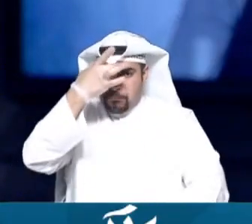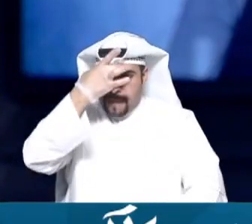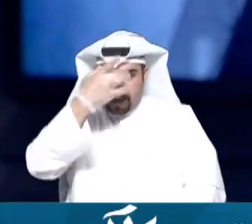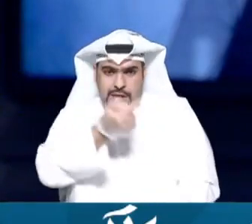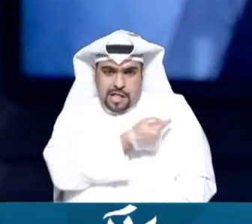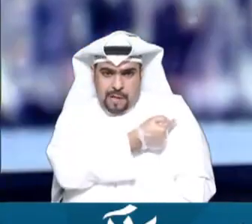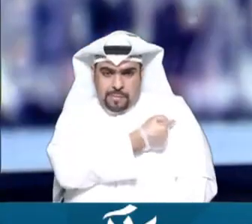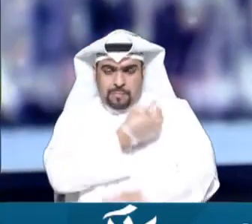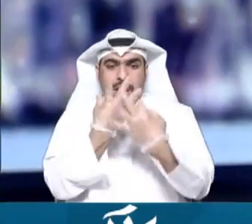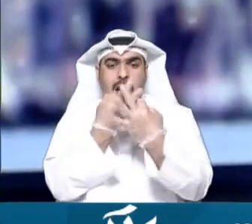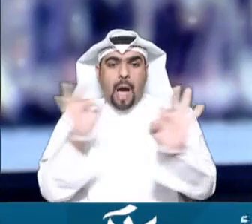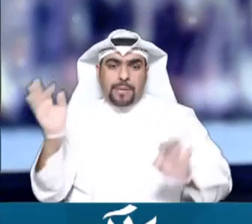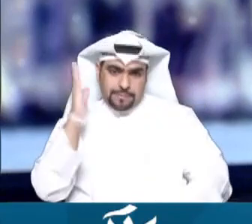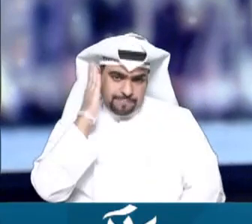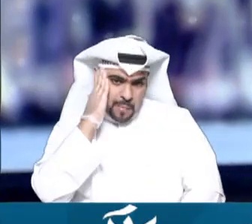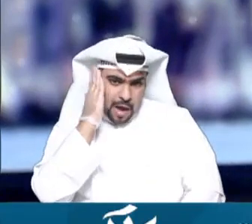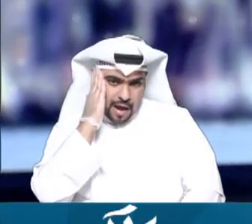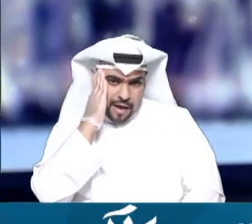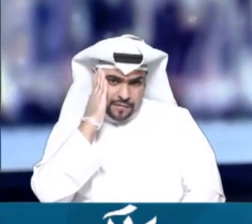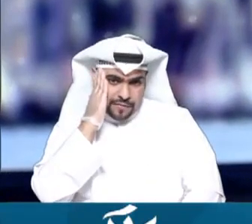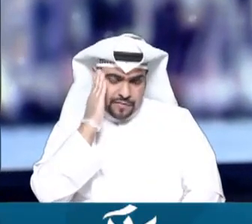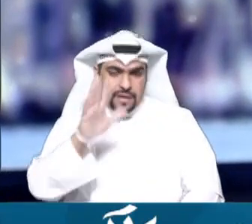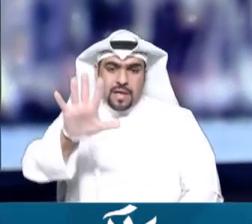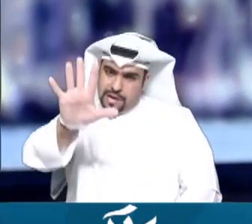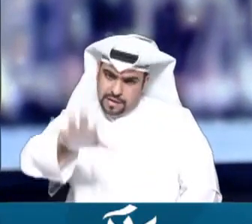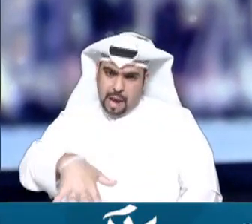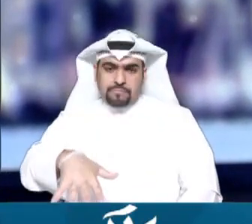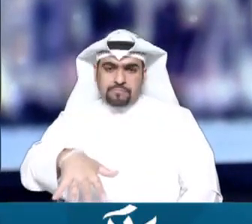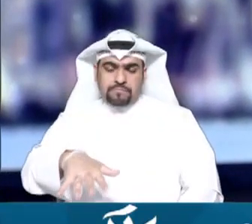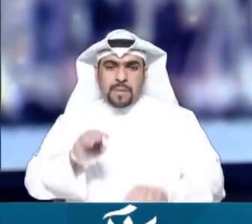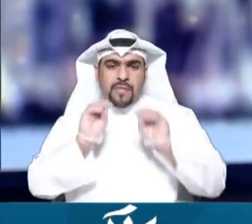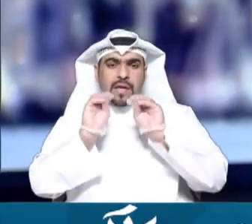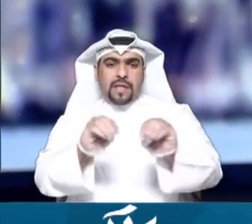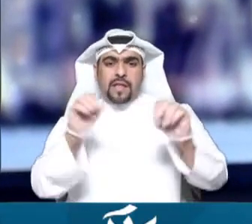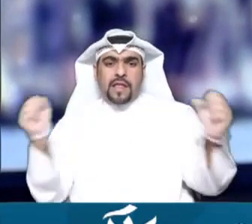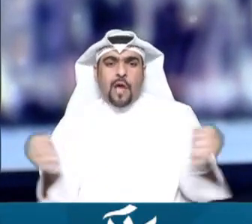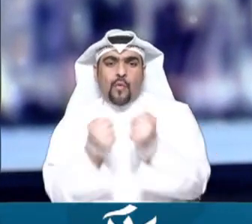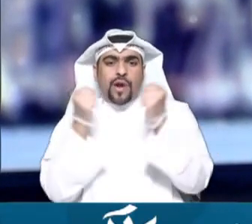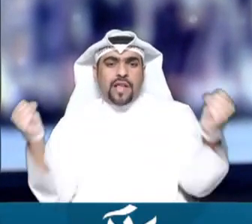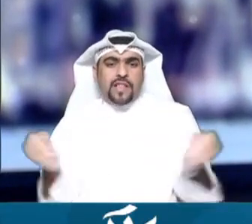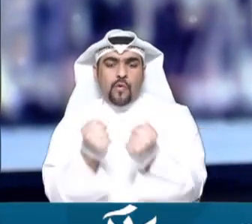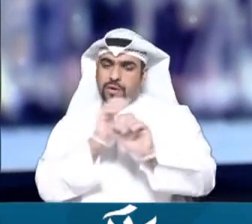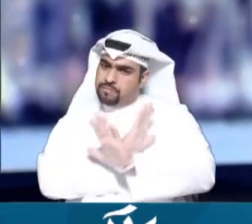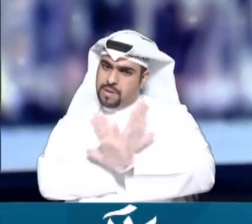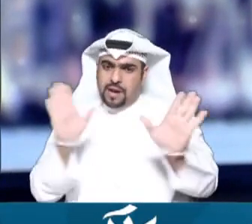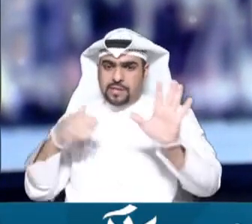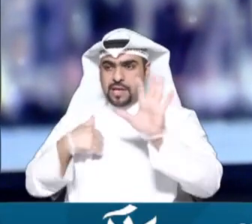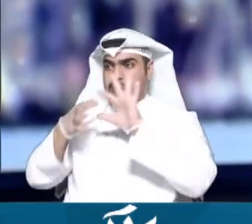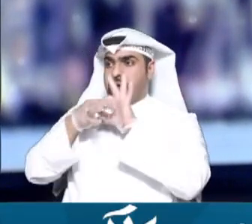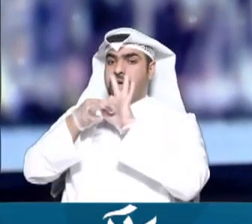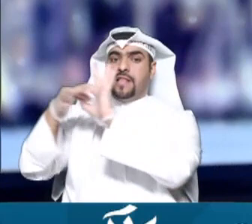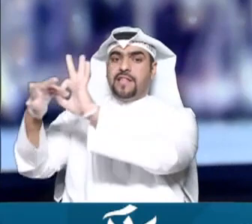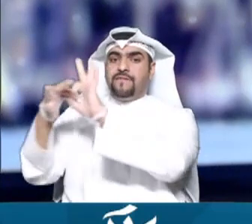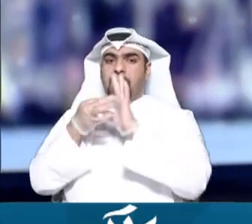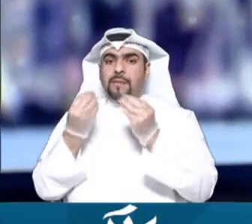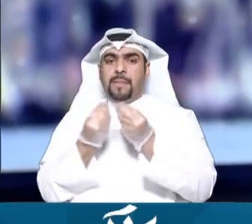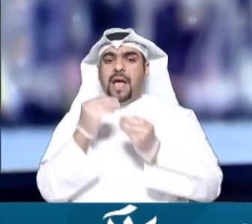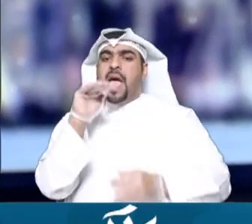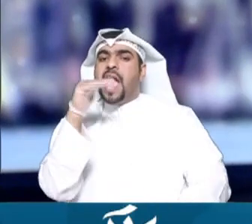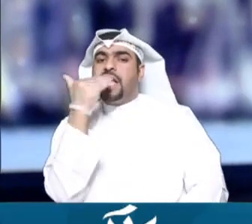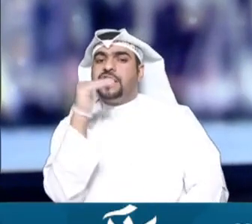احنا طبعا نعم وفرناها باتفاق تعاون مع اخواننا في هيئة الشباب قبل لا تبدا